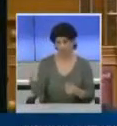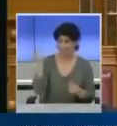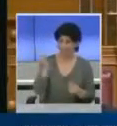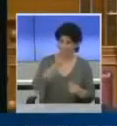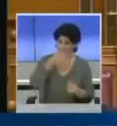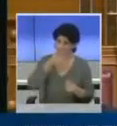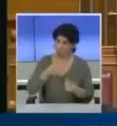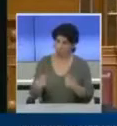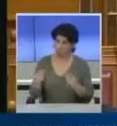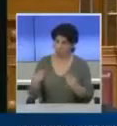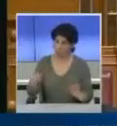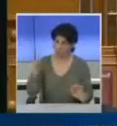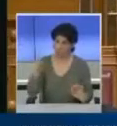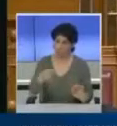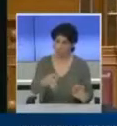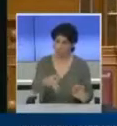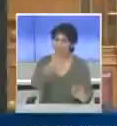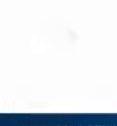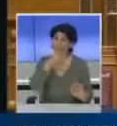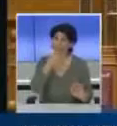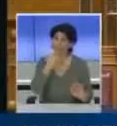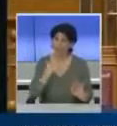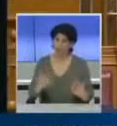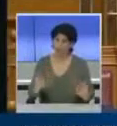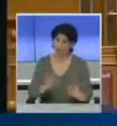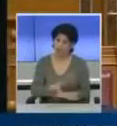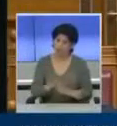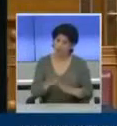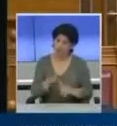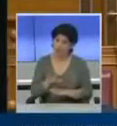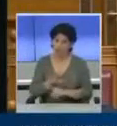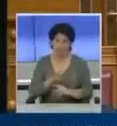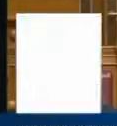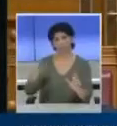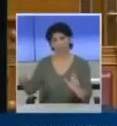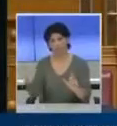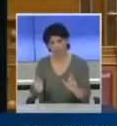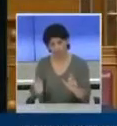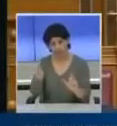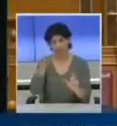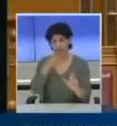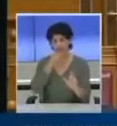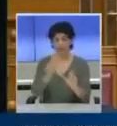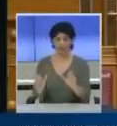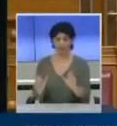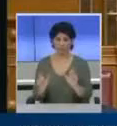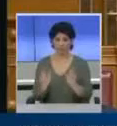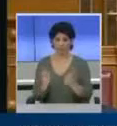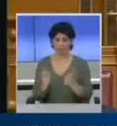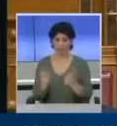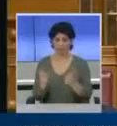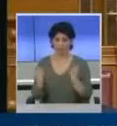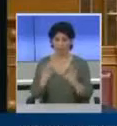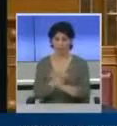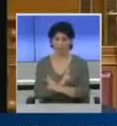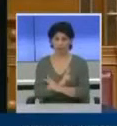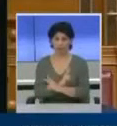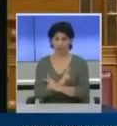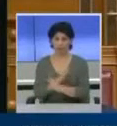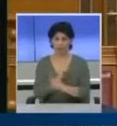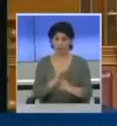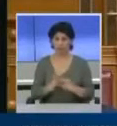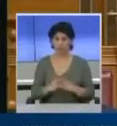βίτσανα, αυζει ο υπλιά, τι πάει. Όφσι καραίβε, έτσι σόμπρο καίβε αυσίψη.